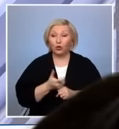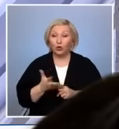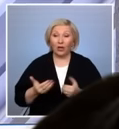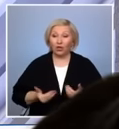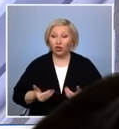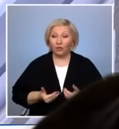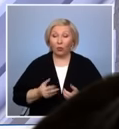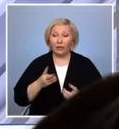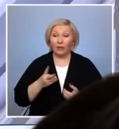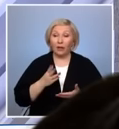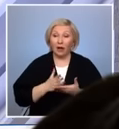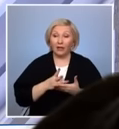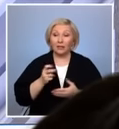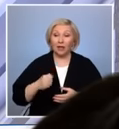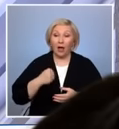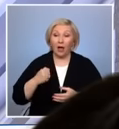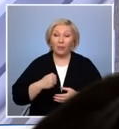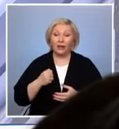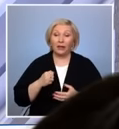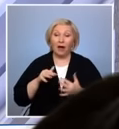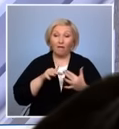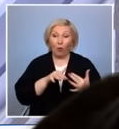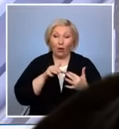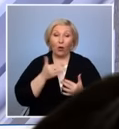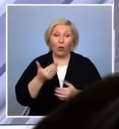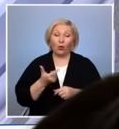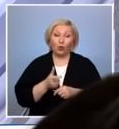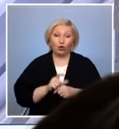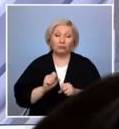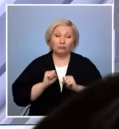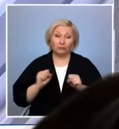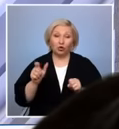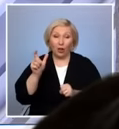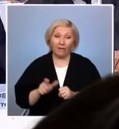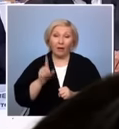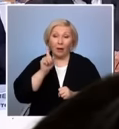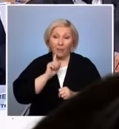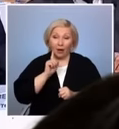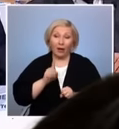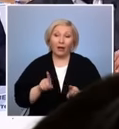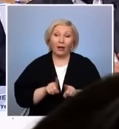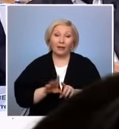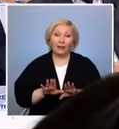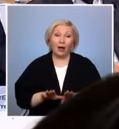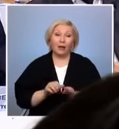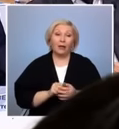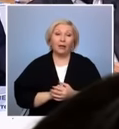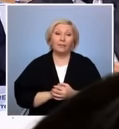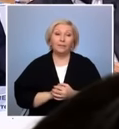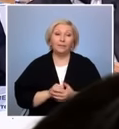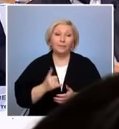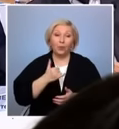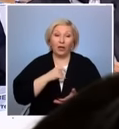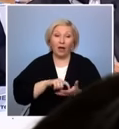позиционировались как друзья. В общем, вот это было неожиданно, это было, как говорится, рефреном к тем благостным